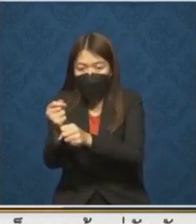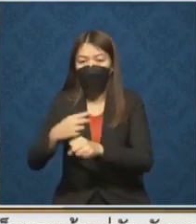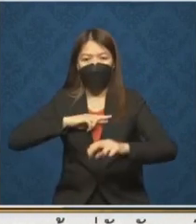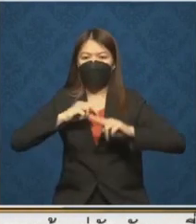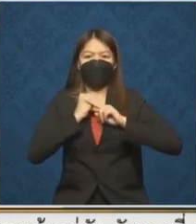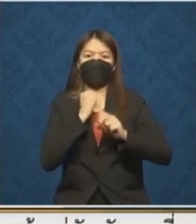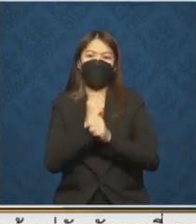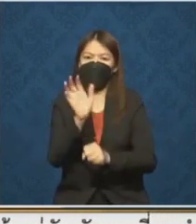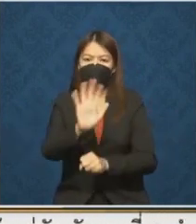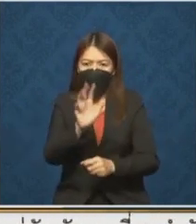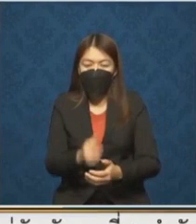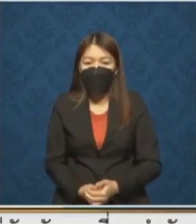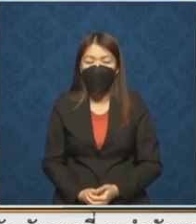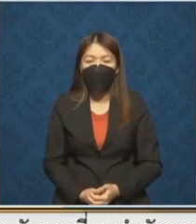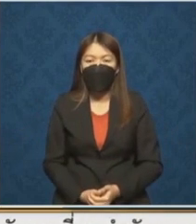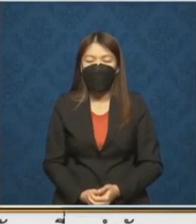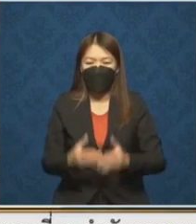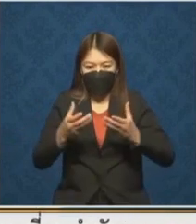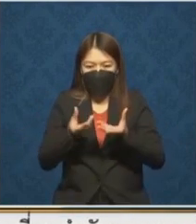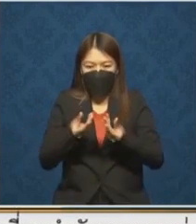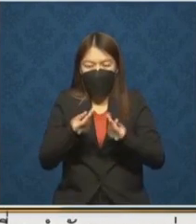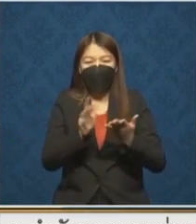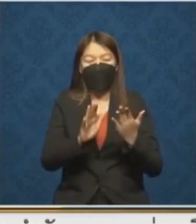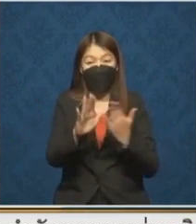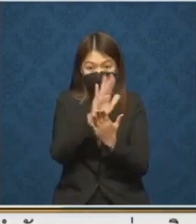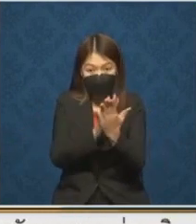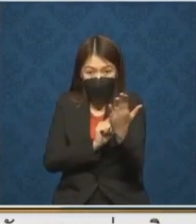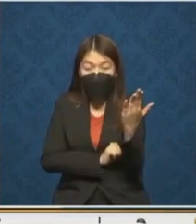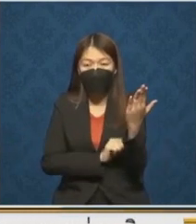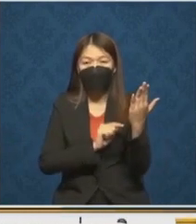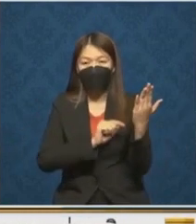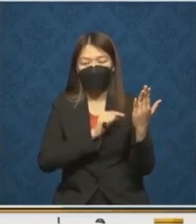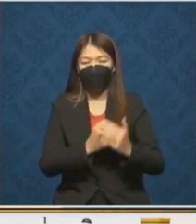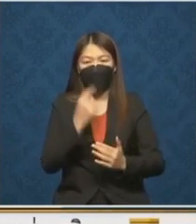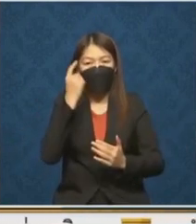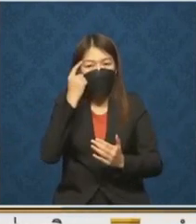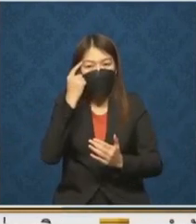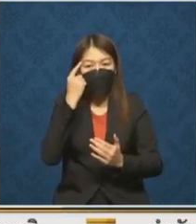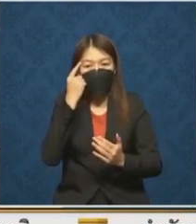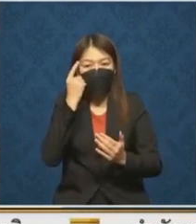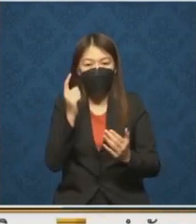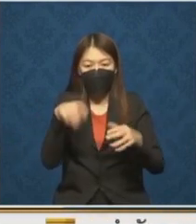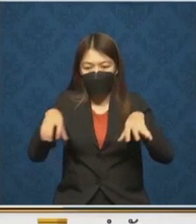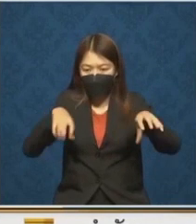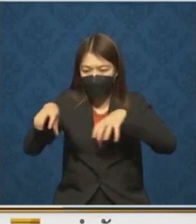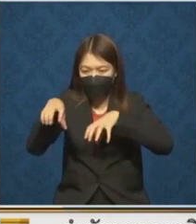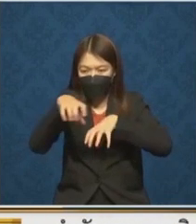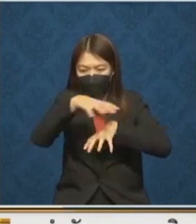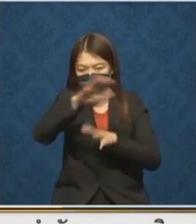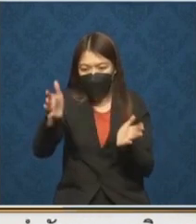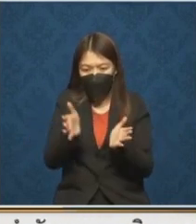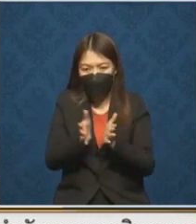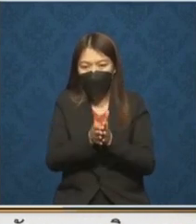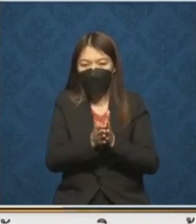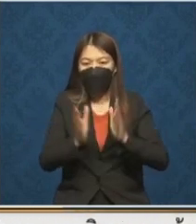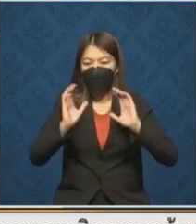ประทานทกรบครับ ท่านจะเหนว่าที่ริของประเทศถ้าเอามารวมกัน ในส่วทริ